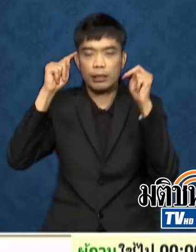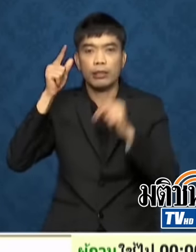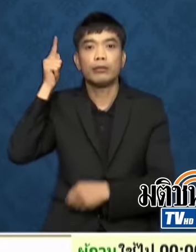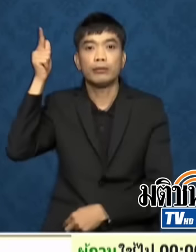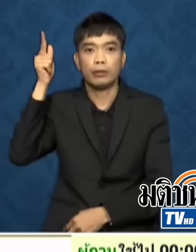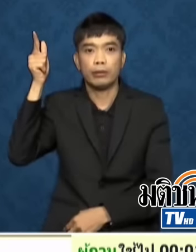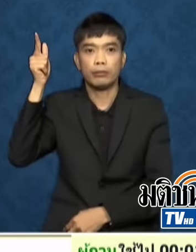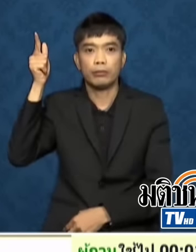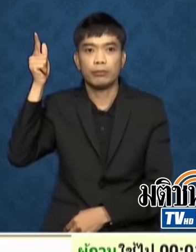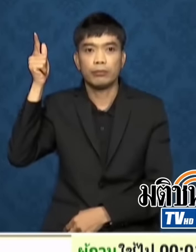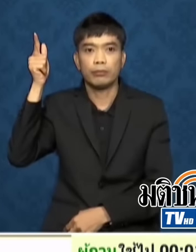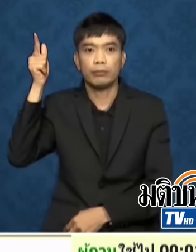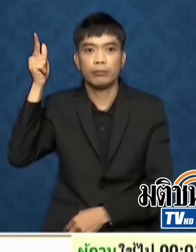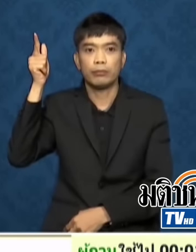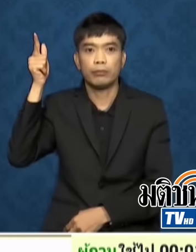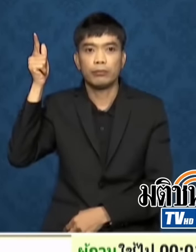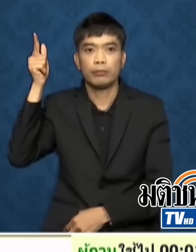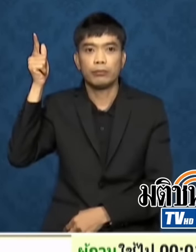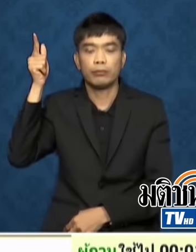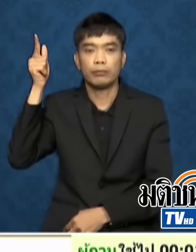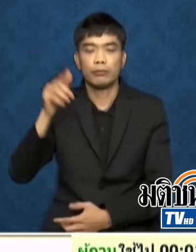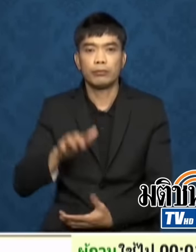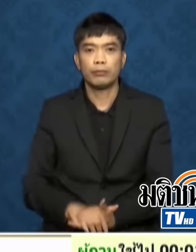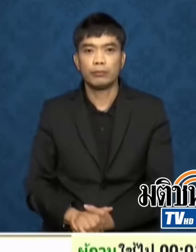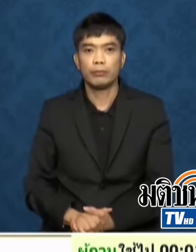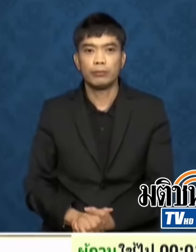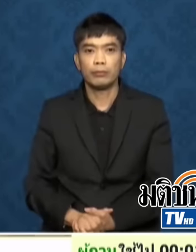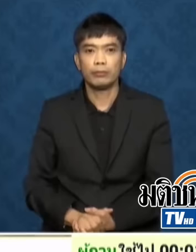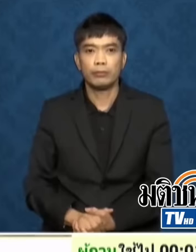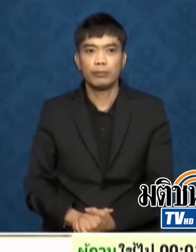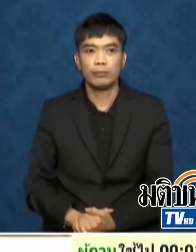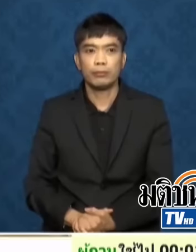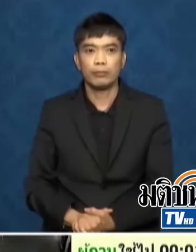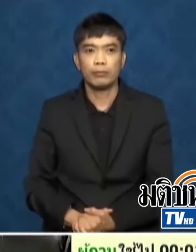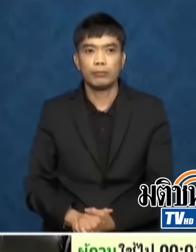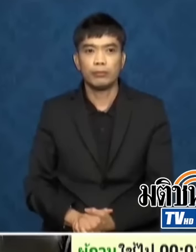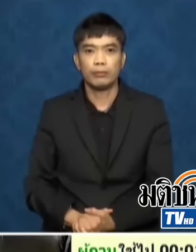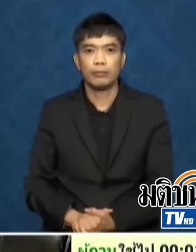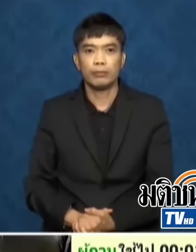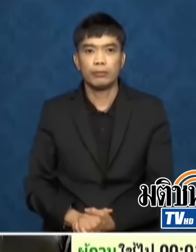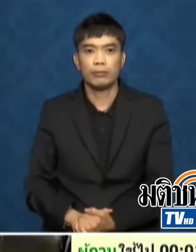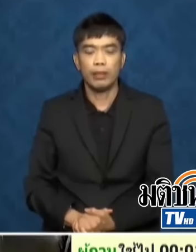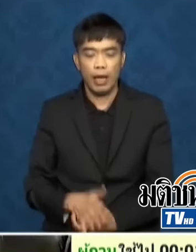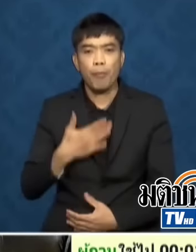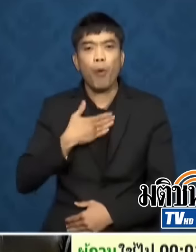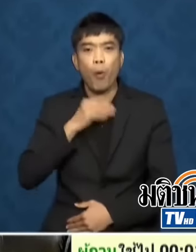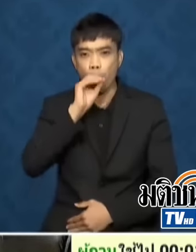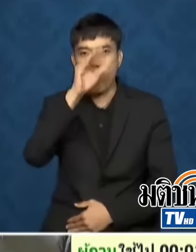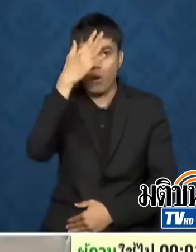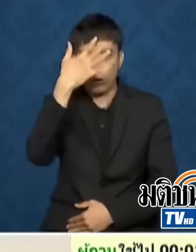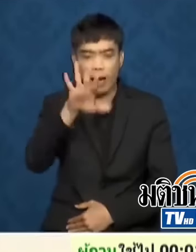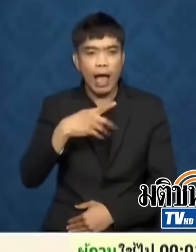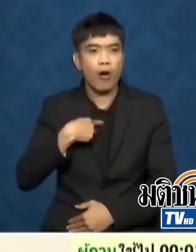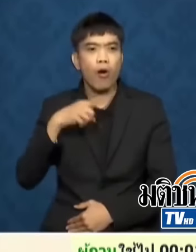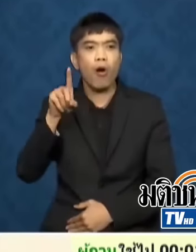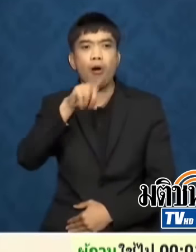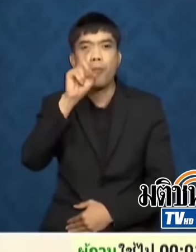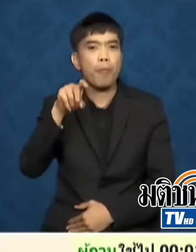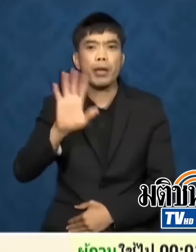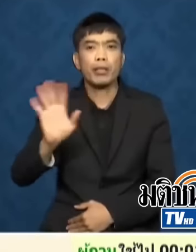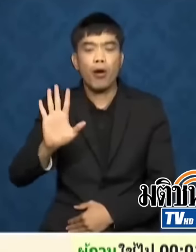ครับได้ไปพักนะครับ ท่านประธานที่เคารพครับผมได้กล่าวนำแล้วนะครับว่าไม่จำเป็นอย่าไปเอ่ย